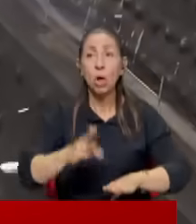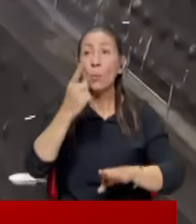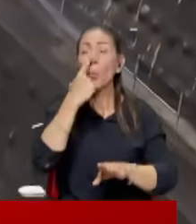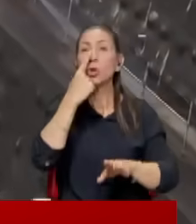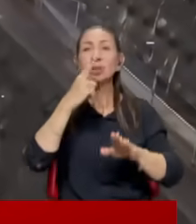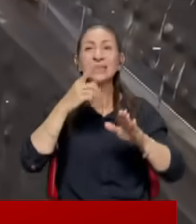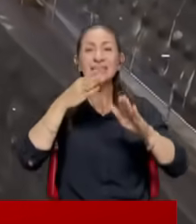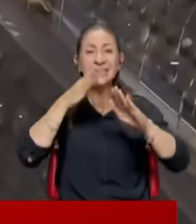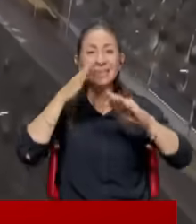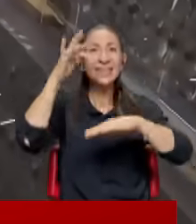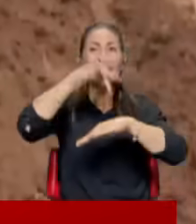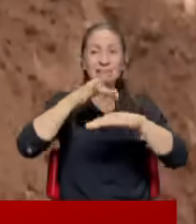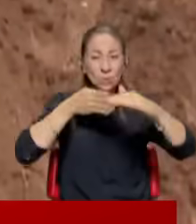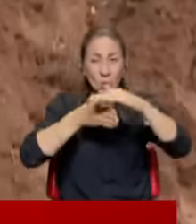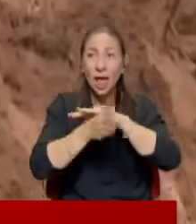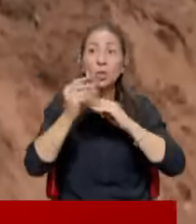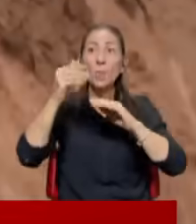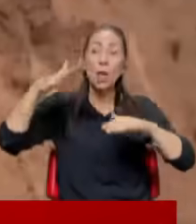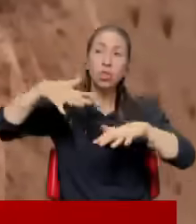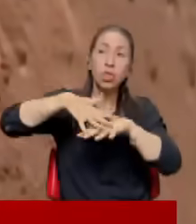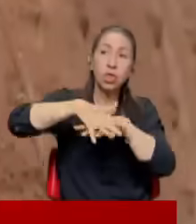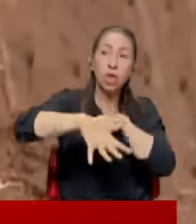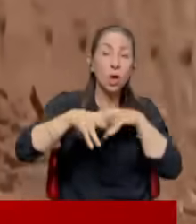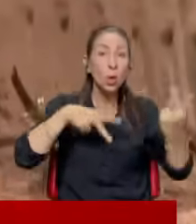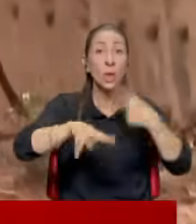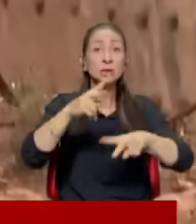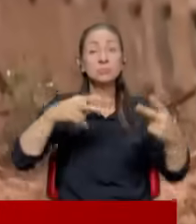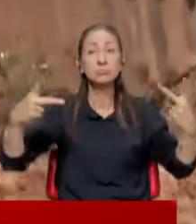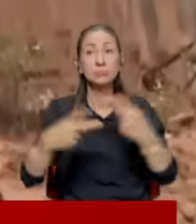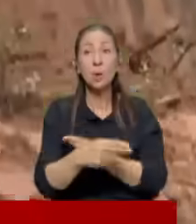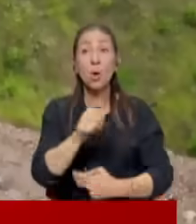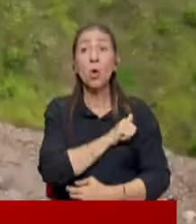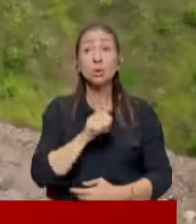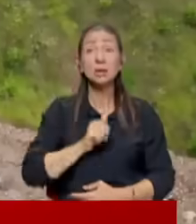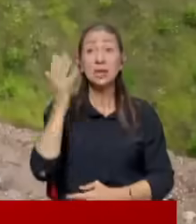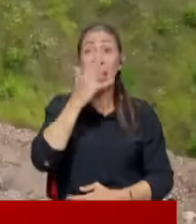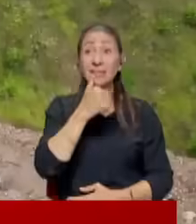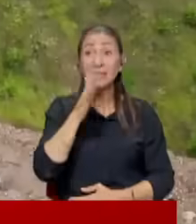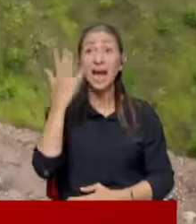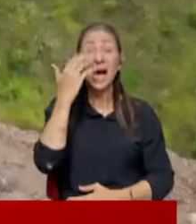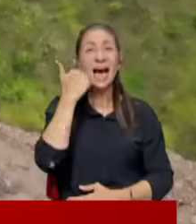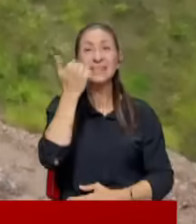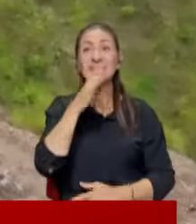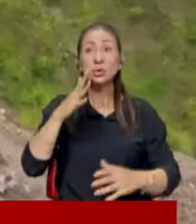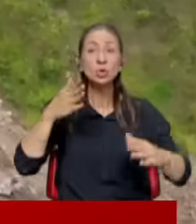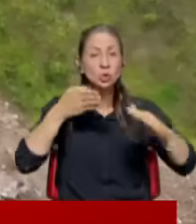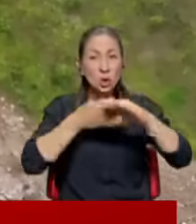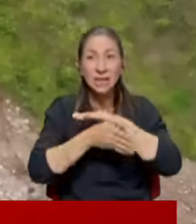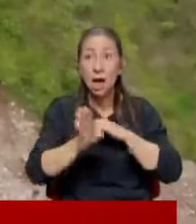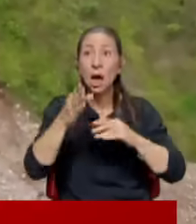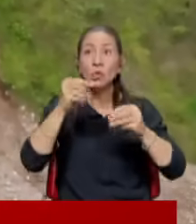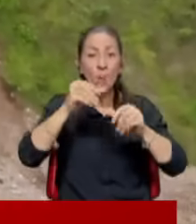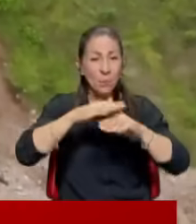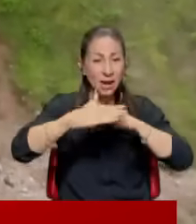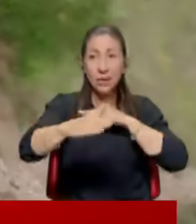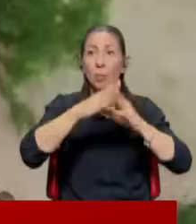Dağı tüneli çıkışında olduğu gibi toprak kaymasıyla ulaşım kesildi. Ordu'da Karadeniz-Akdeniz yolunun yine tünel çıkışında asfalt